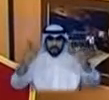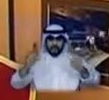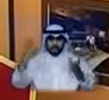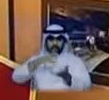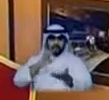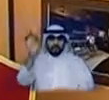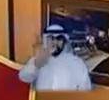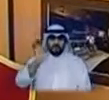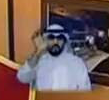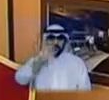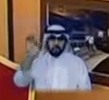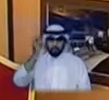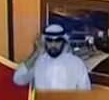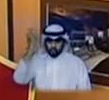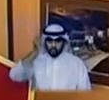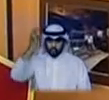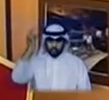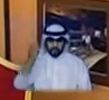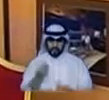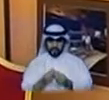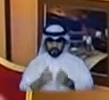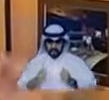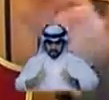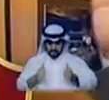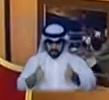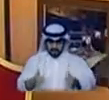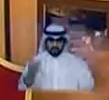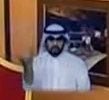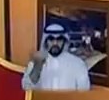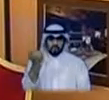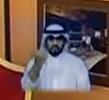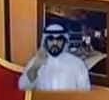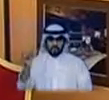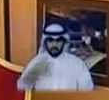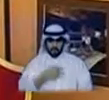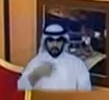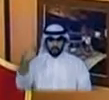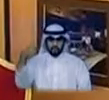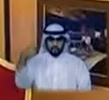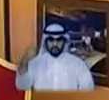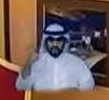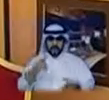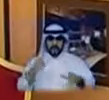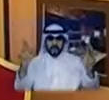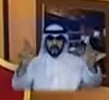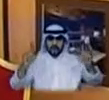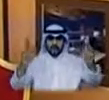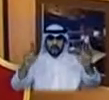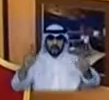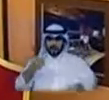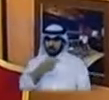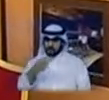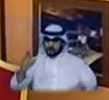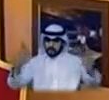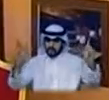حرصنا على إبراز إنجازات وزارة الإعلام إن كان على المستوى كما نشاهد المرئي أو على المستوى المسموع أو على